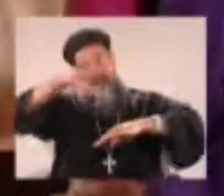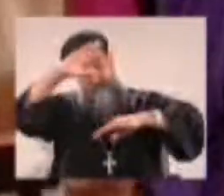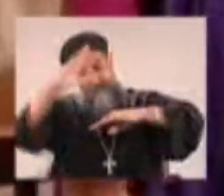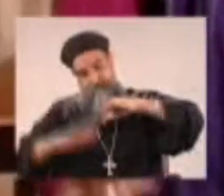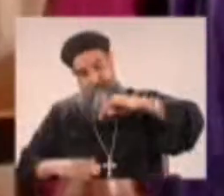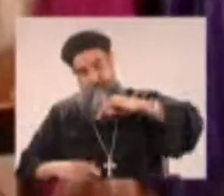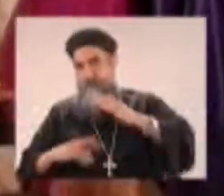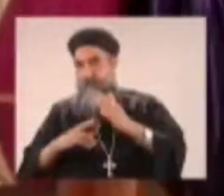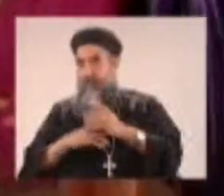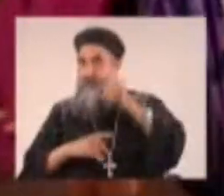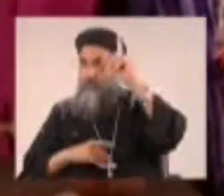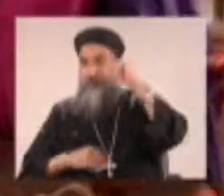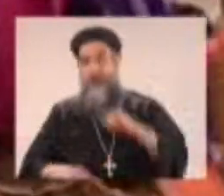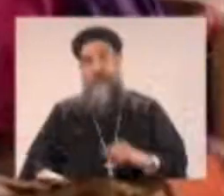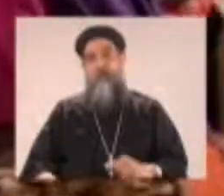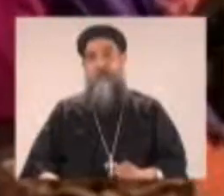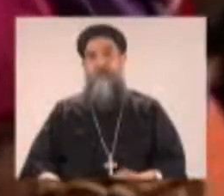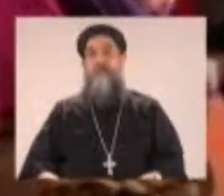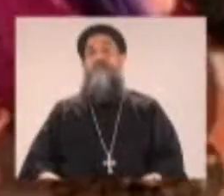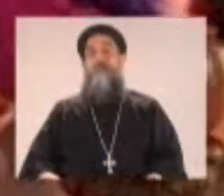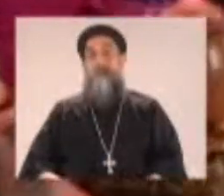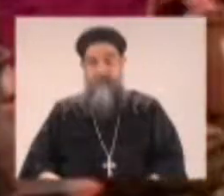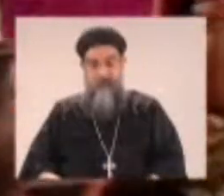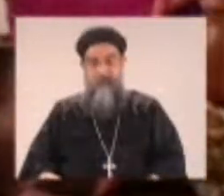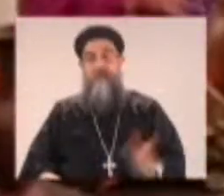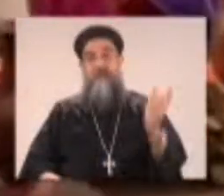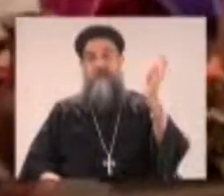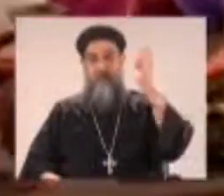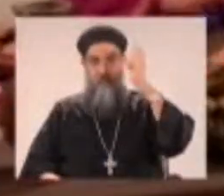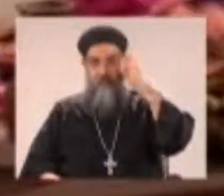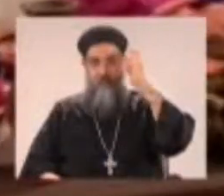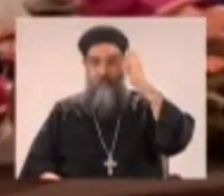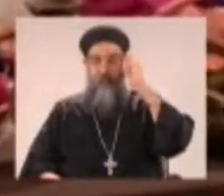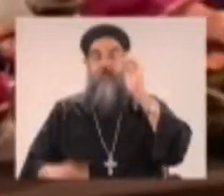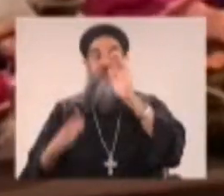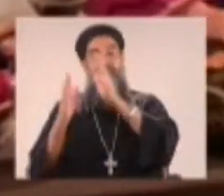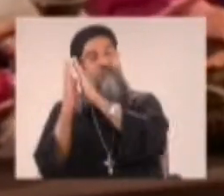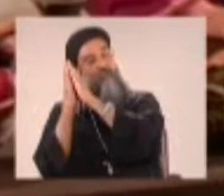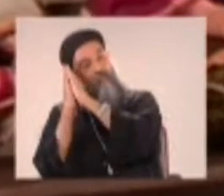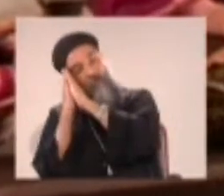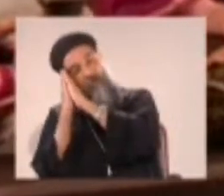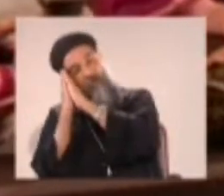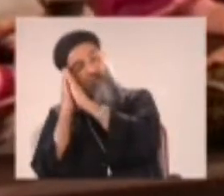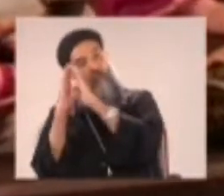ناداله وقال له: ها، ربنا قال لك إيه؟ قول لي على كل حاجة.